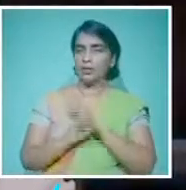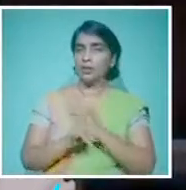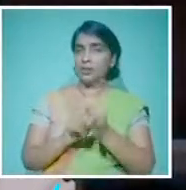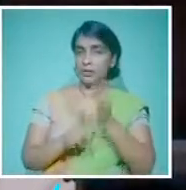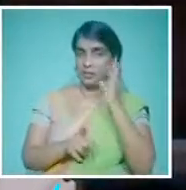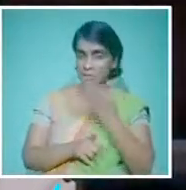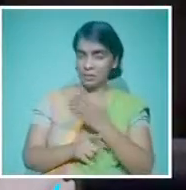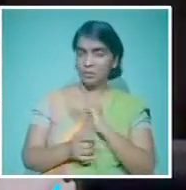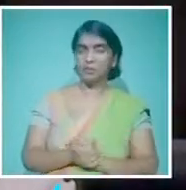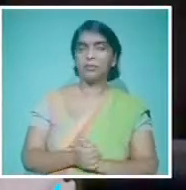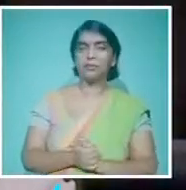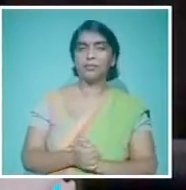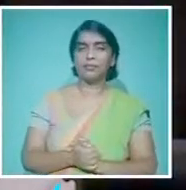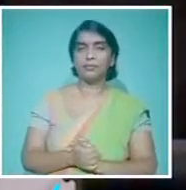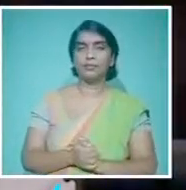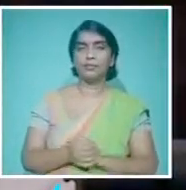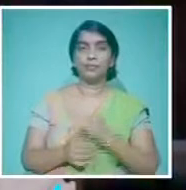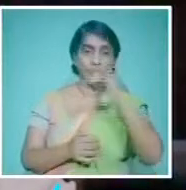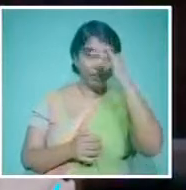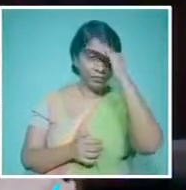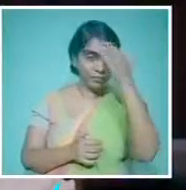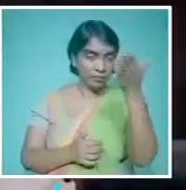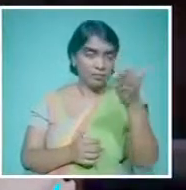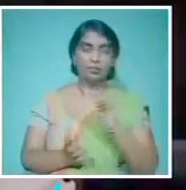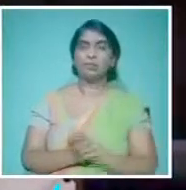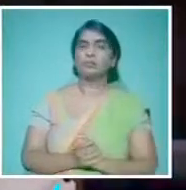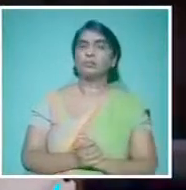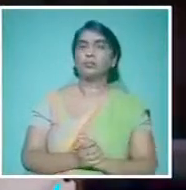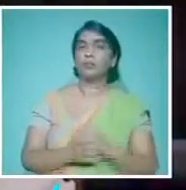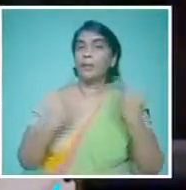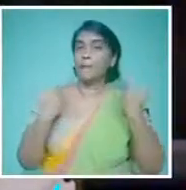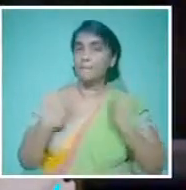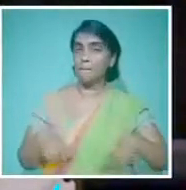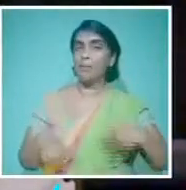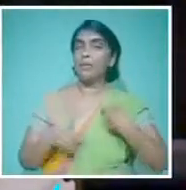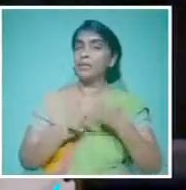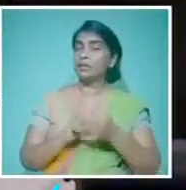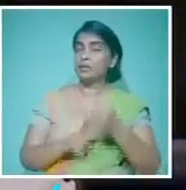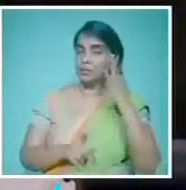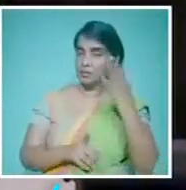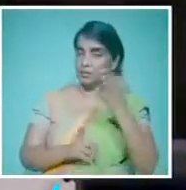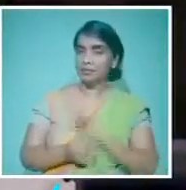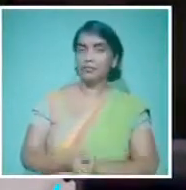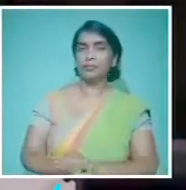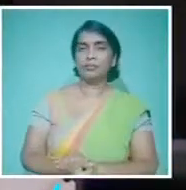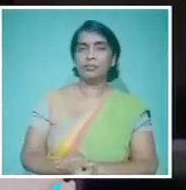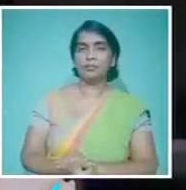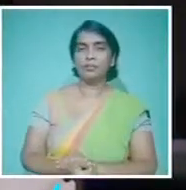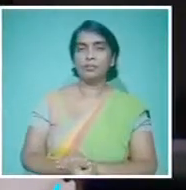janadhipati, api nayakaya, Mahinda Rajapaksa janadhipathiyuma,